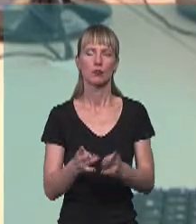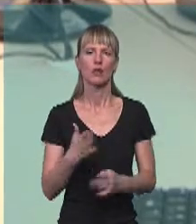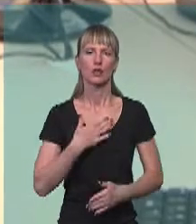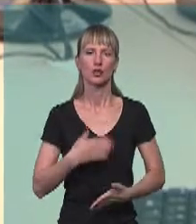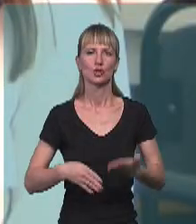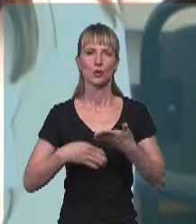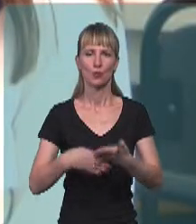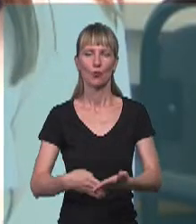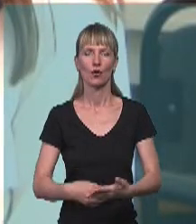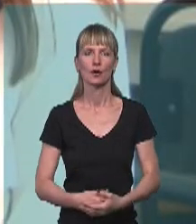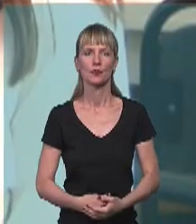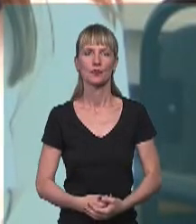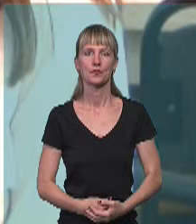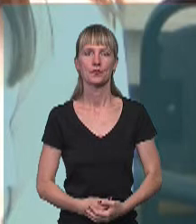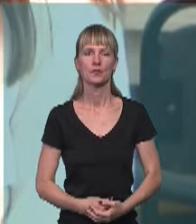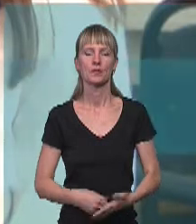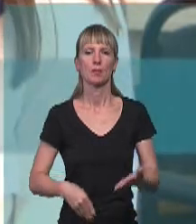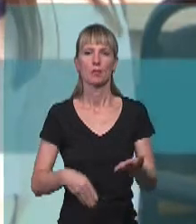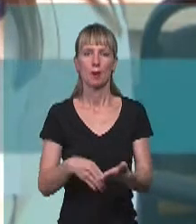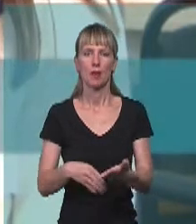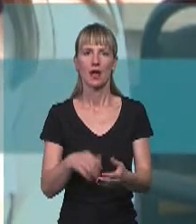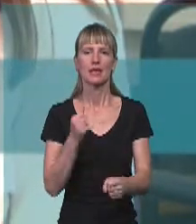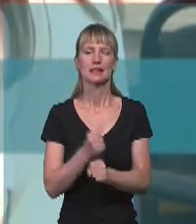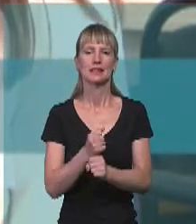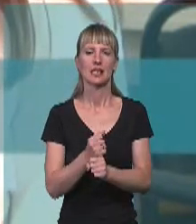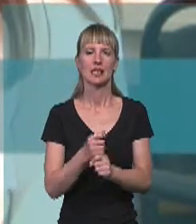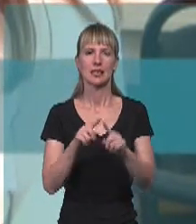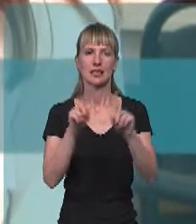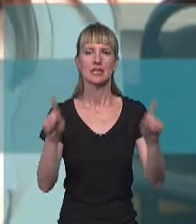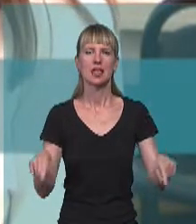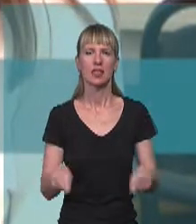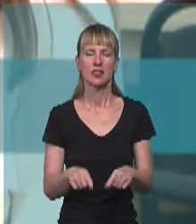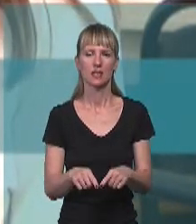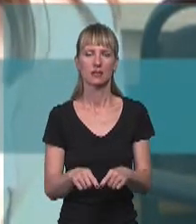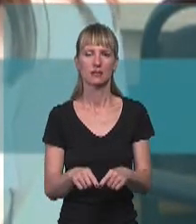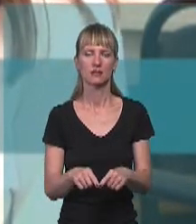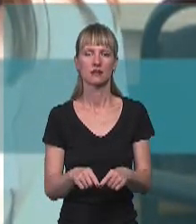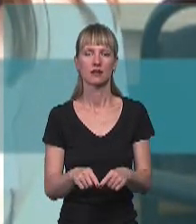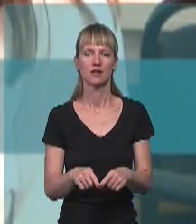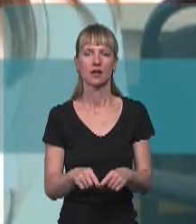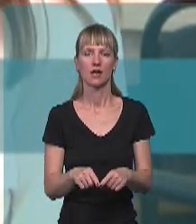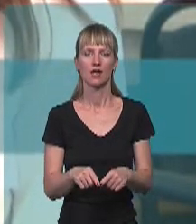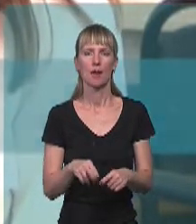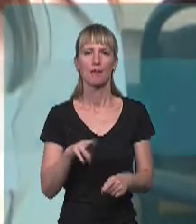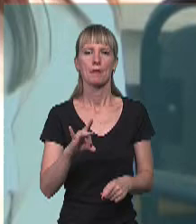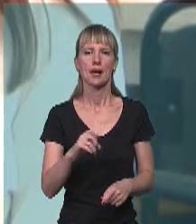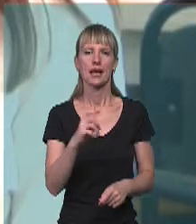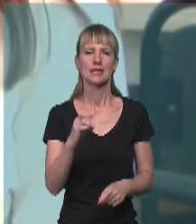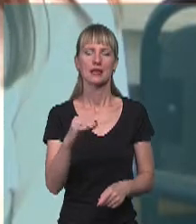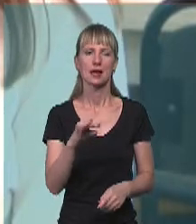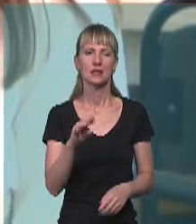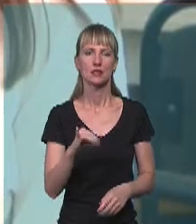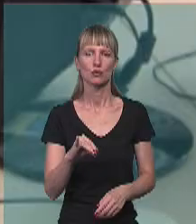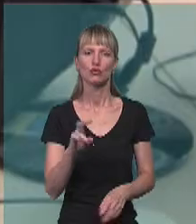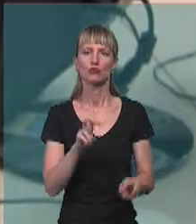нашої допомоги. Помагала робити стенд. Я допомагала робити стенд, презентацію та шукати